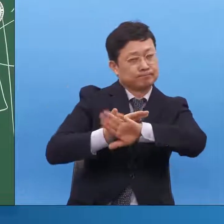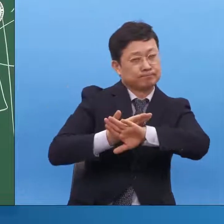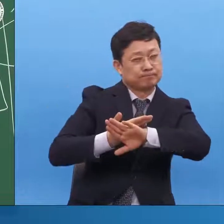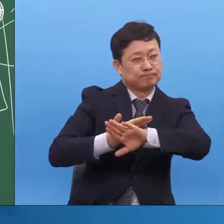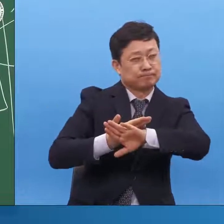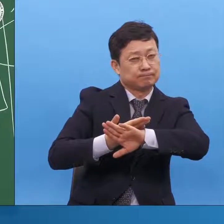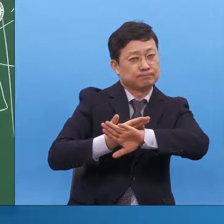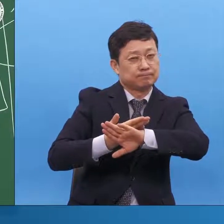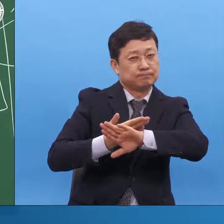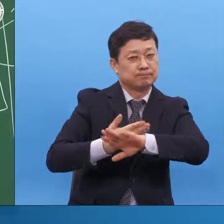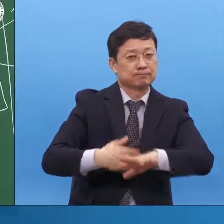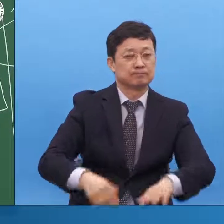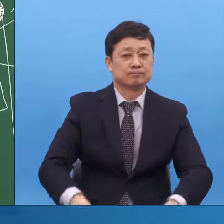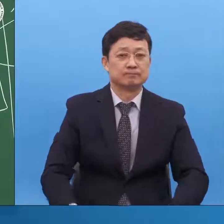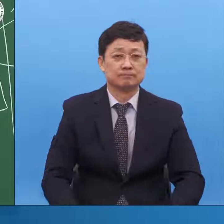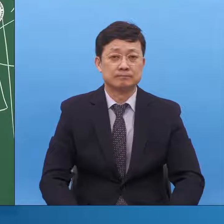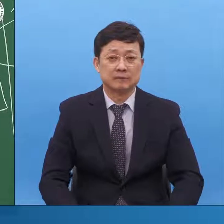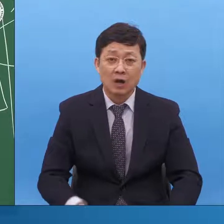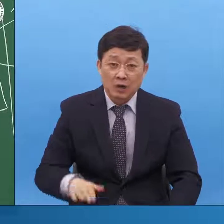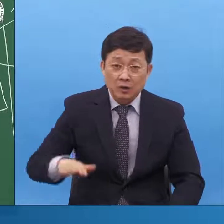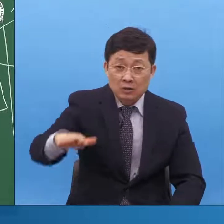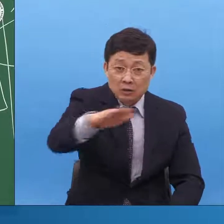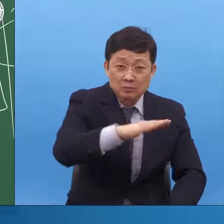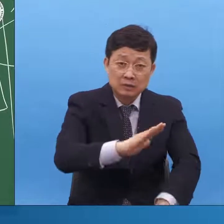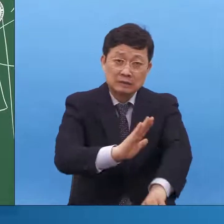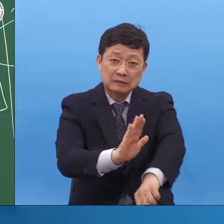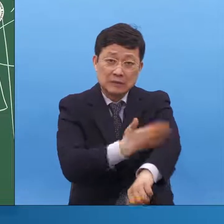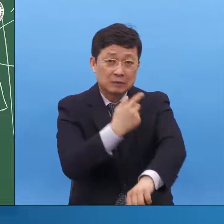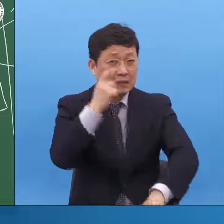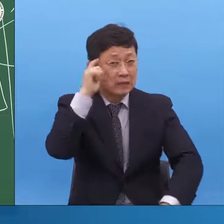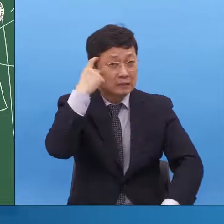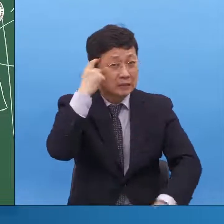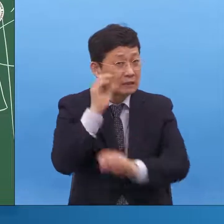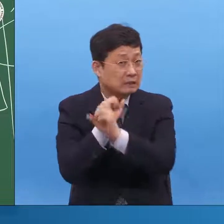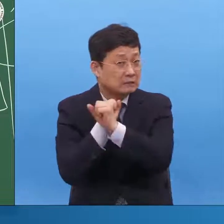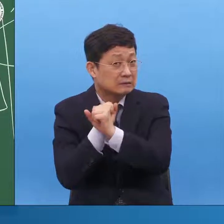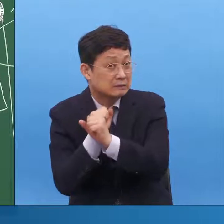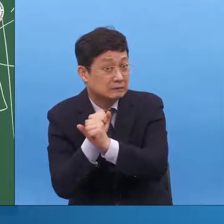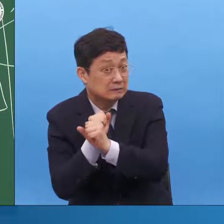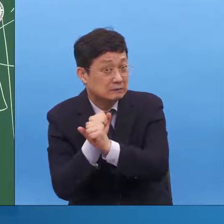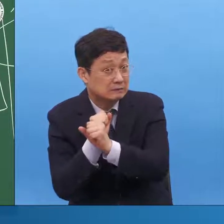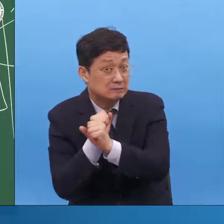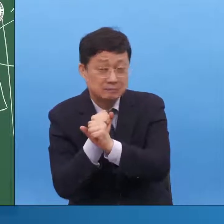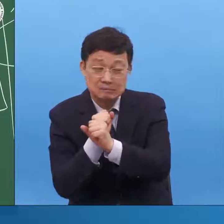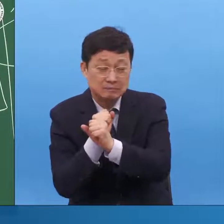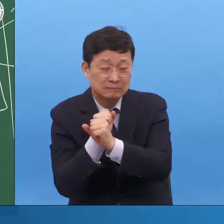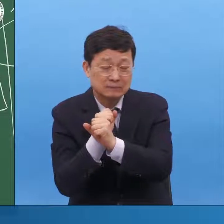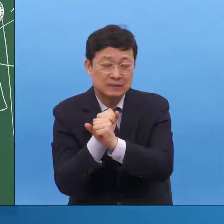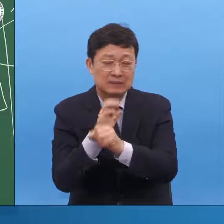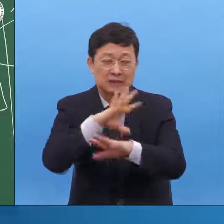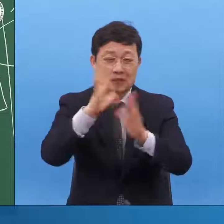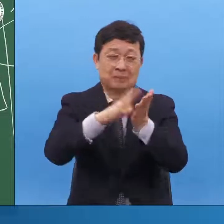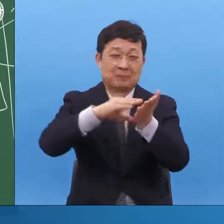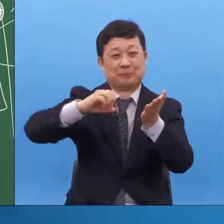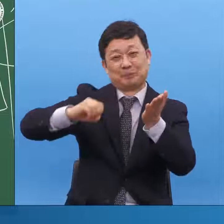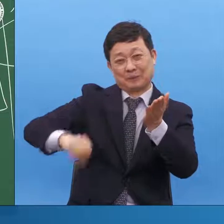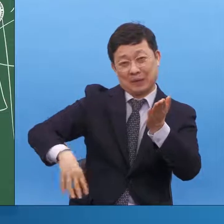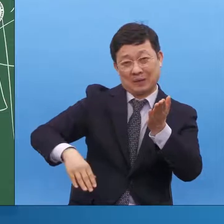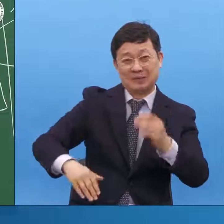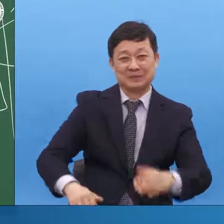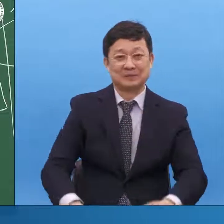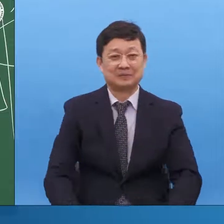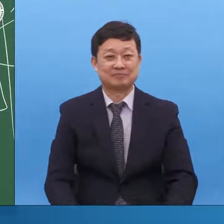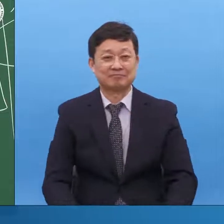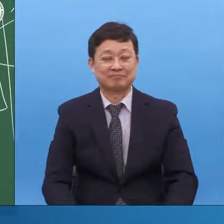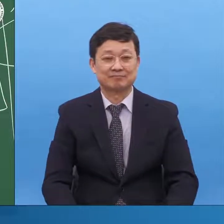여러분이 잘못하면 선입견 가지게 되잖아요. that if we're not careful, we might have our 항상 biases. 그거 없이 봐야 돼요. We have to always view things without that.